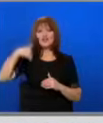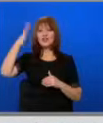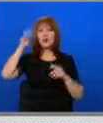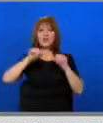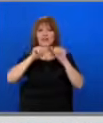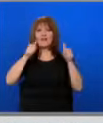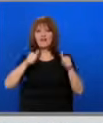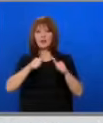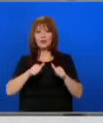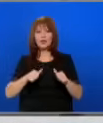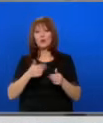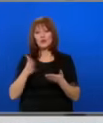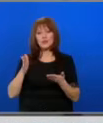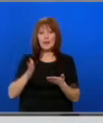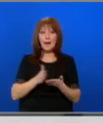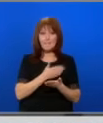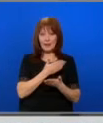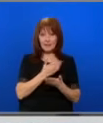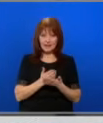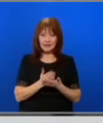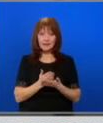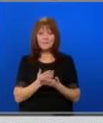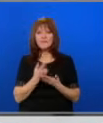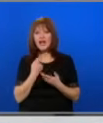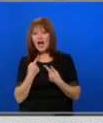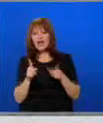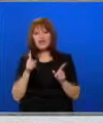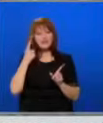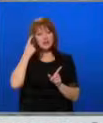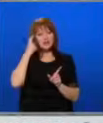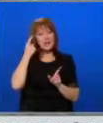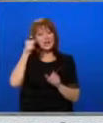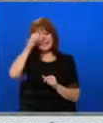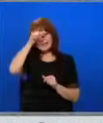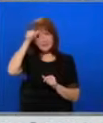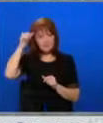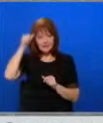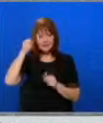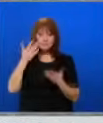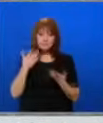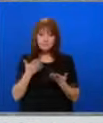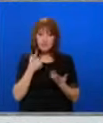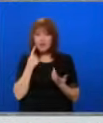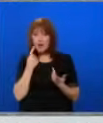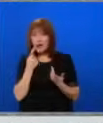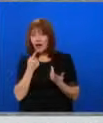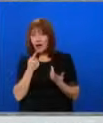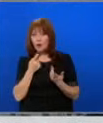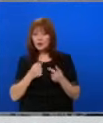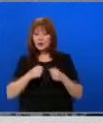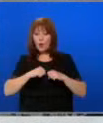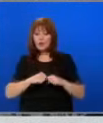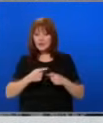почти изцяло вече отстранени от върха на монумента. Разнопосочните мнения за съдбата му карат общинските съветници от местния